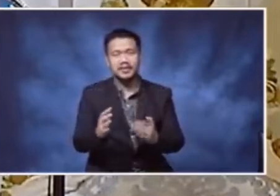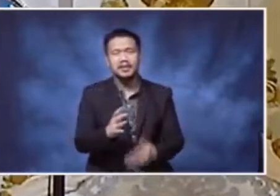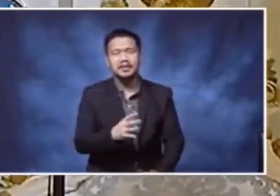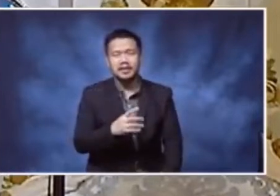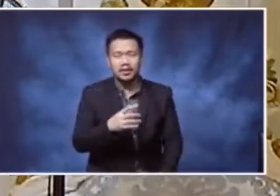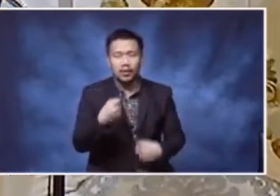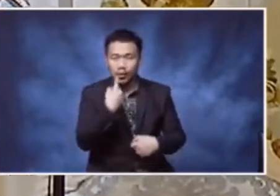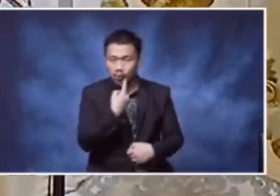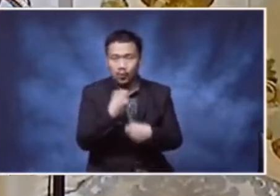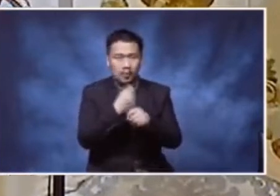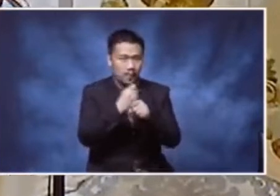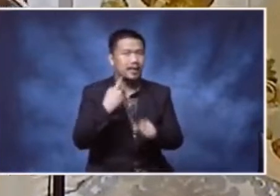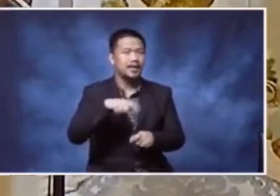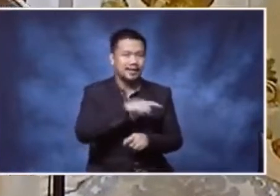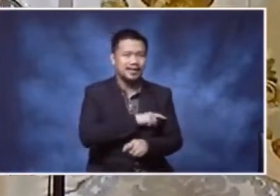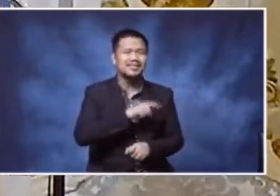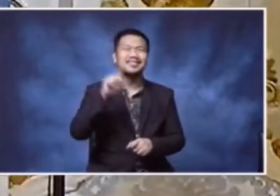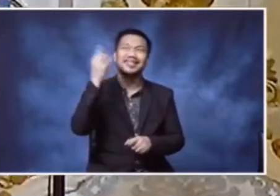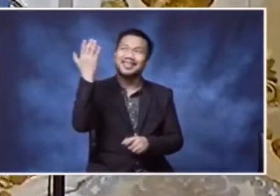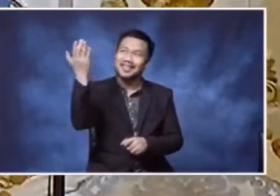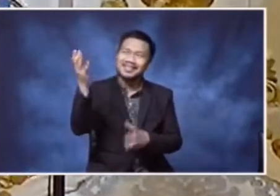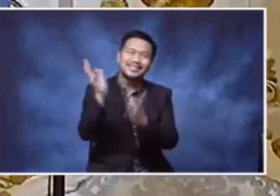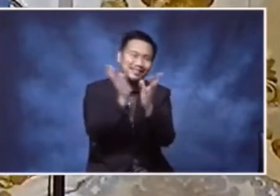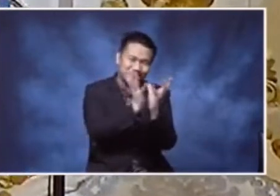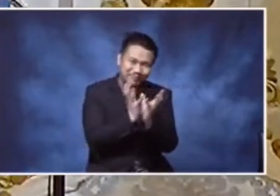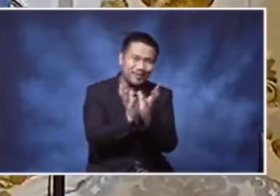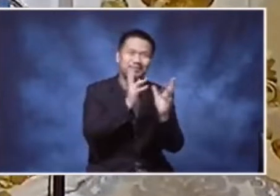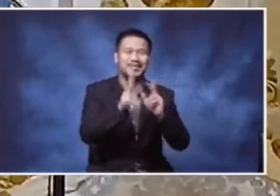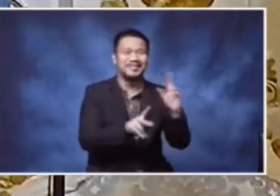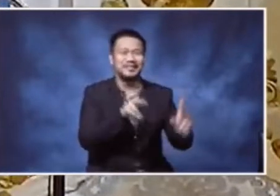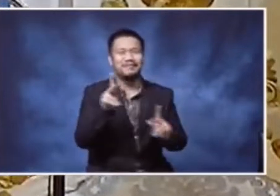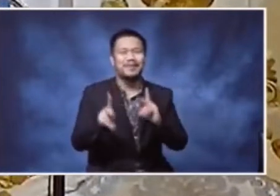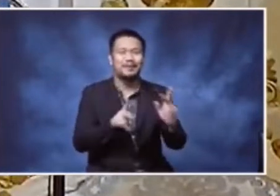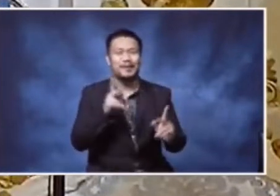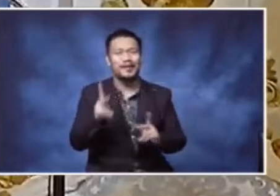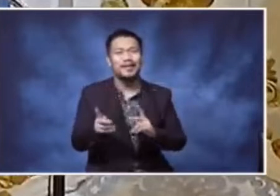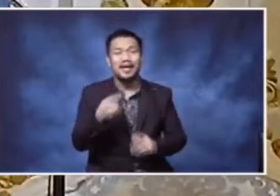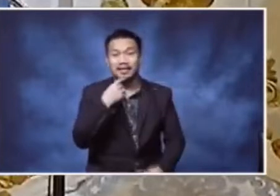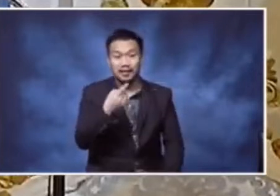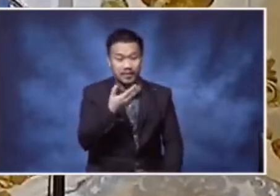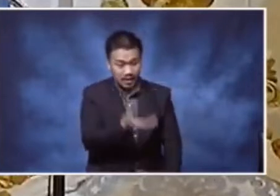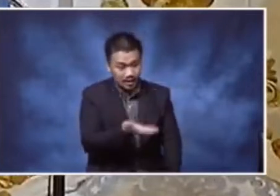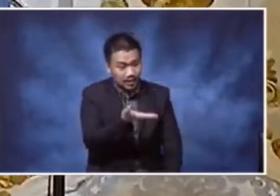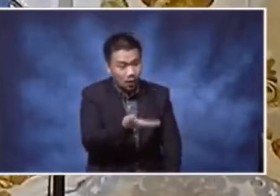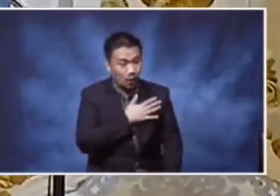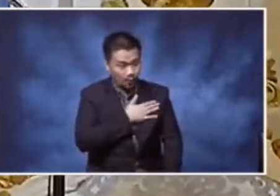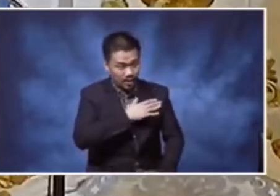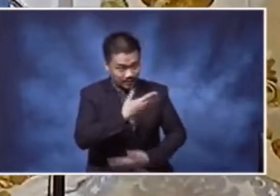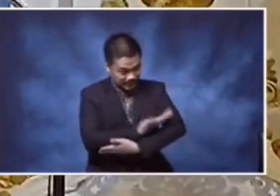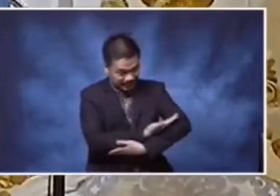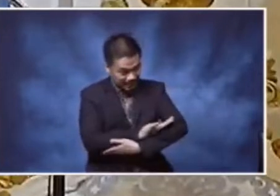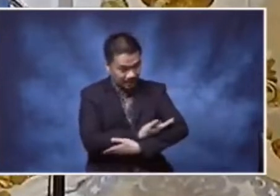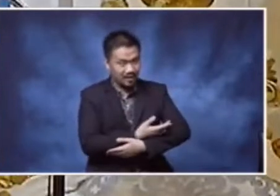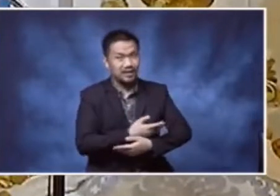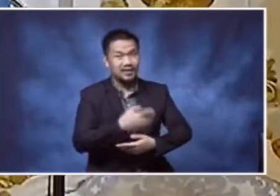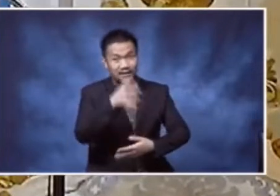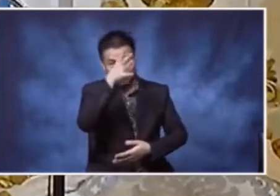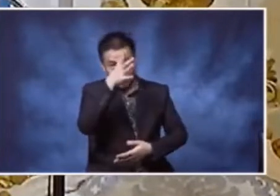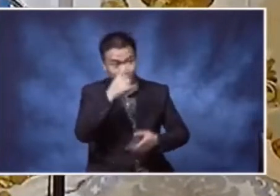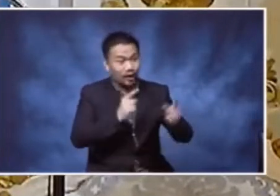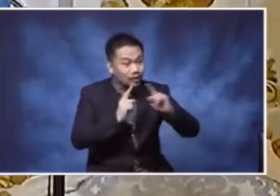na gagawin tayong kanyang bayan. At sinabi niya, ikaw, anak, inausap niya